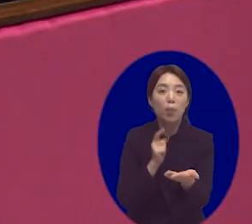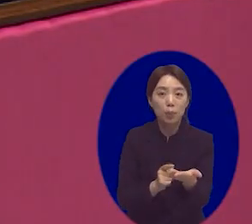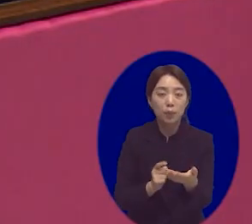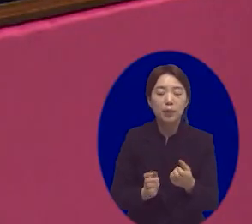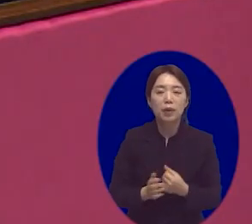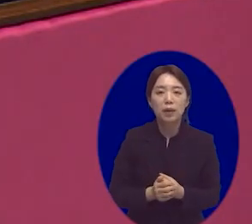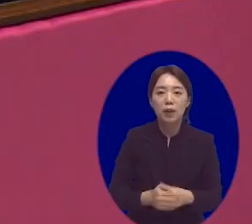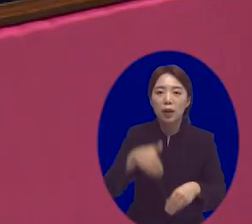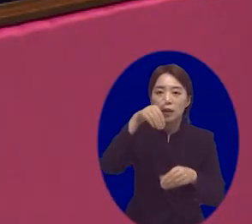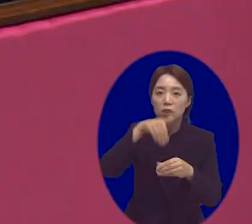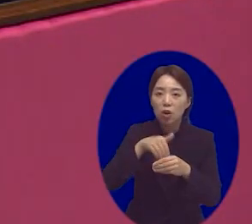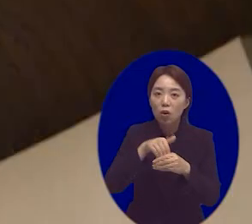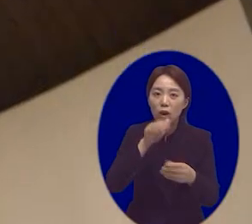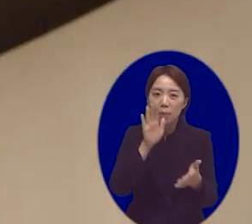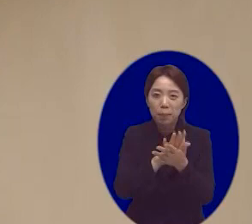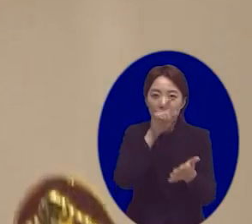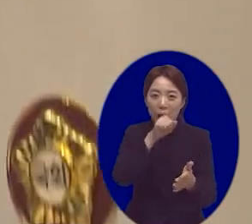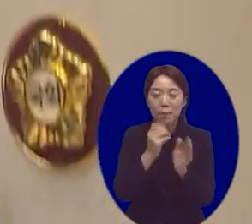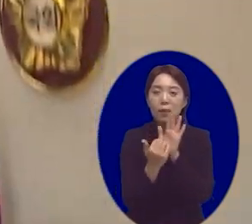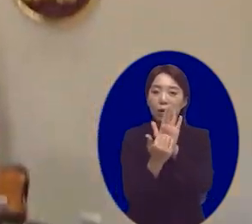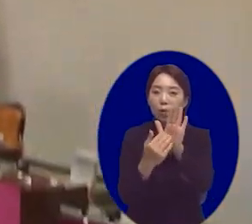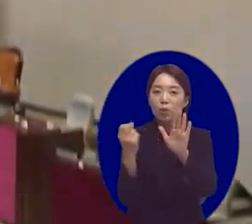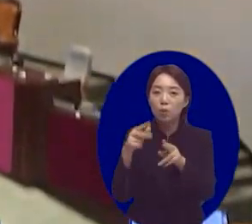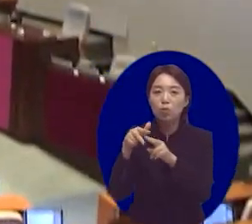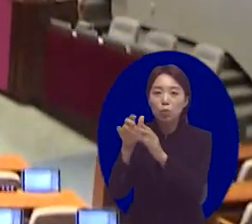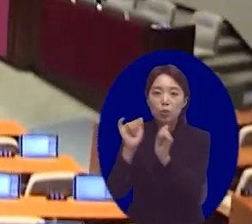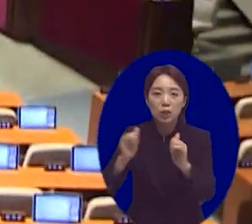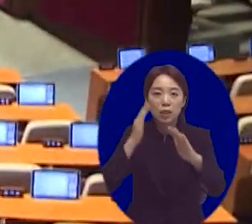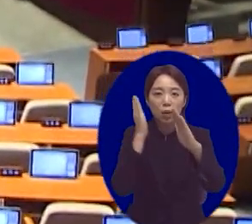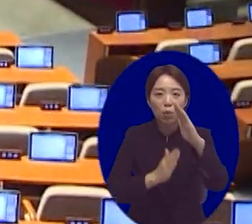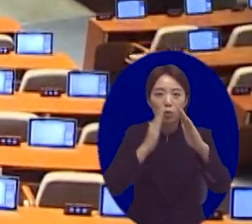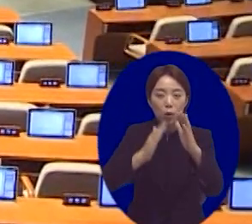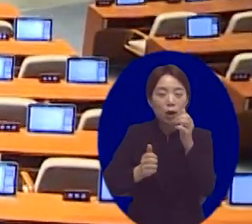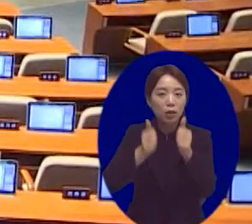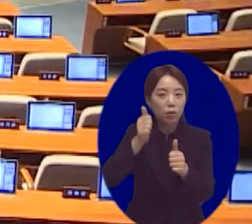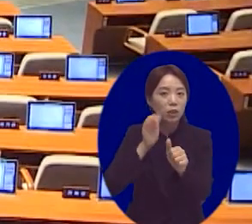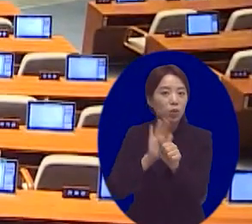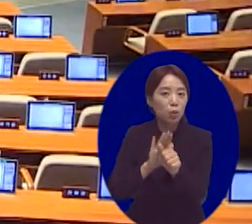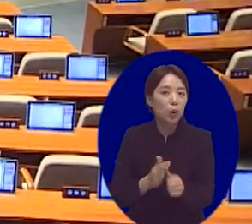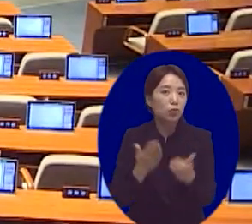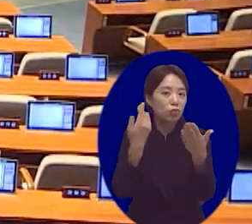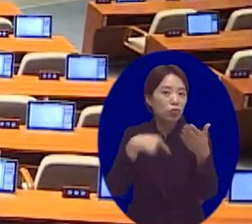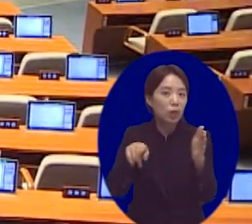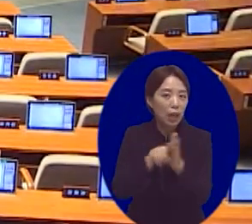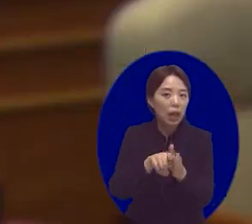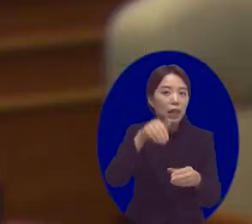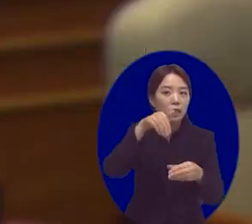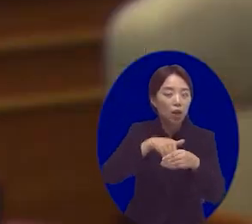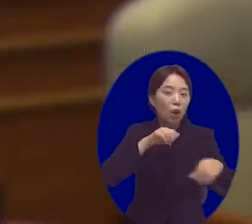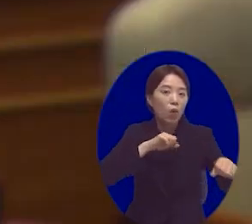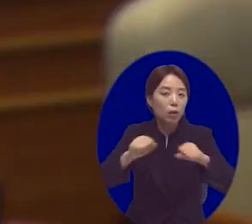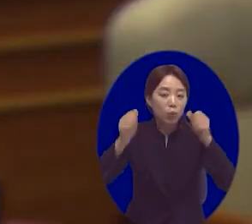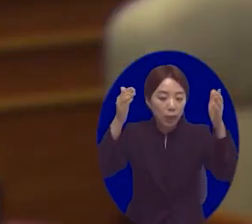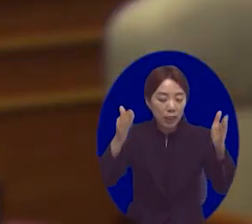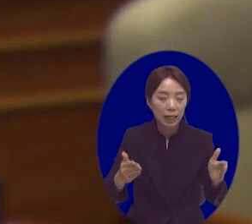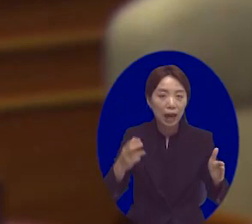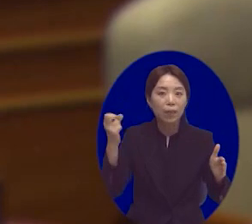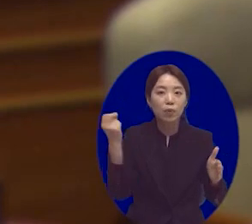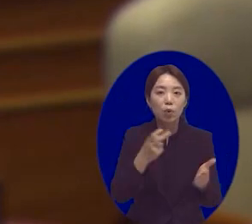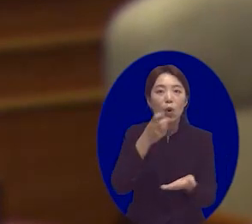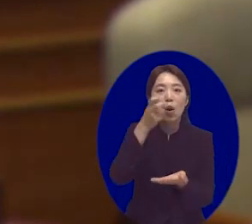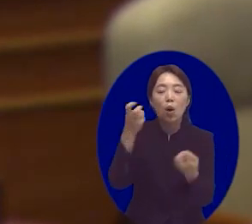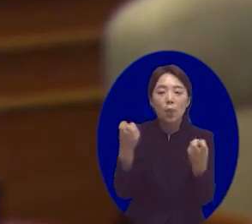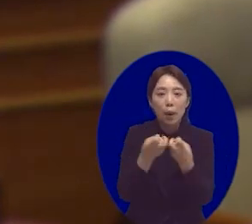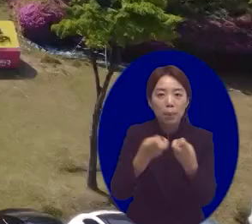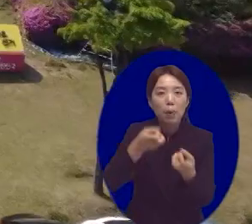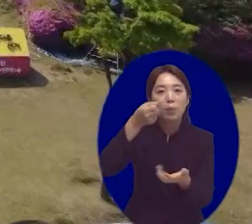과열을 방지하고 후보자들의 공정한 경쟁을 보장하기 위해 선거운동의 기관과 방법을 정하고 있는